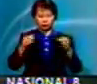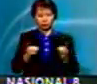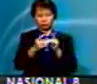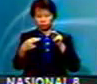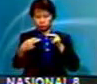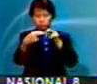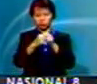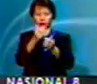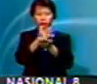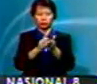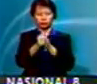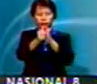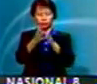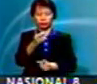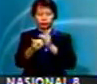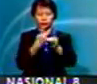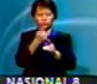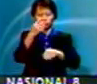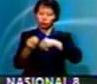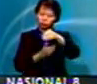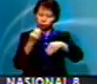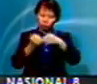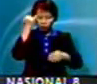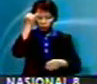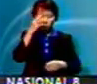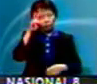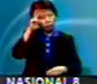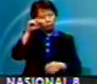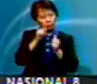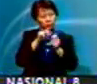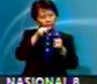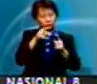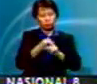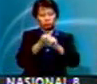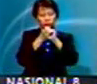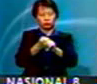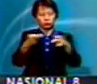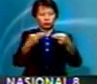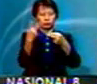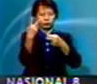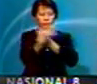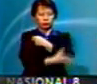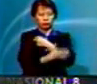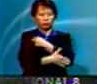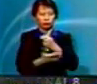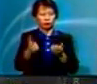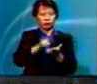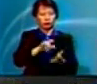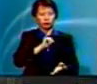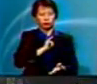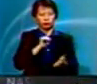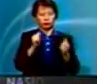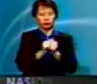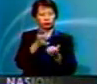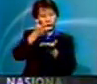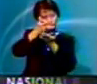dua hala dengan beberapa pemimpin dunia bagi bertukar pendapat serta pandangan ke arah memperkukuh hubungan dua hala. Laporan Farhia Zubir bersama